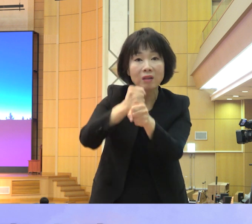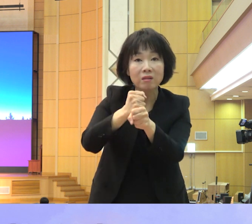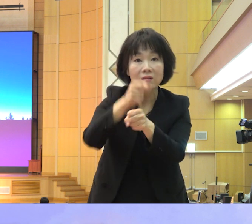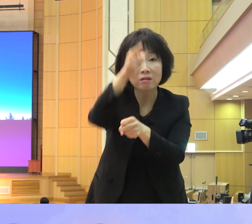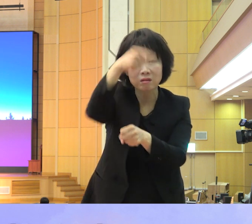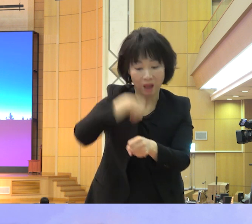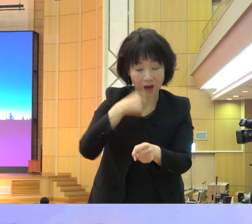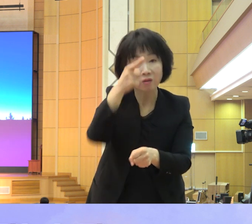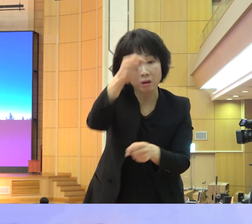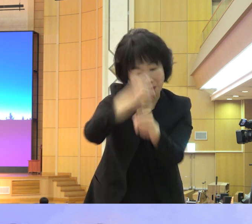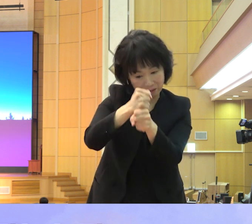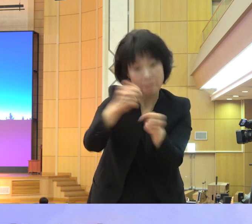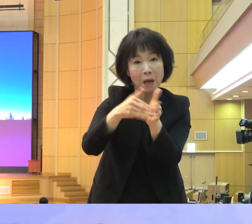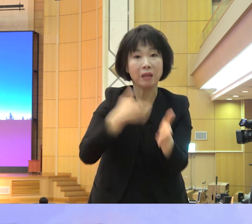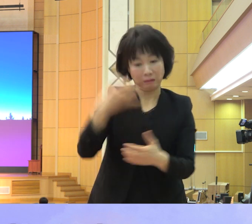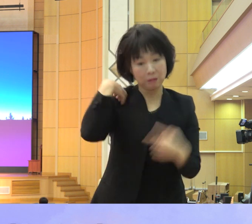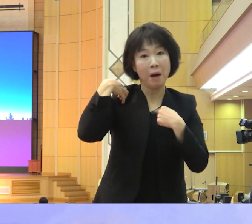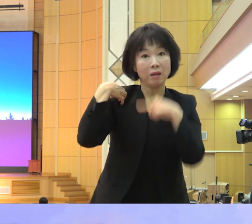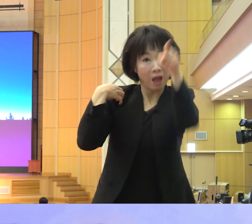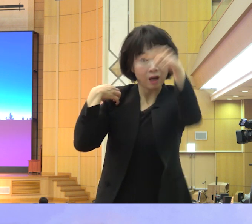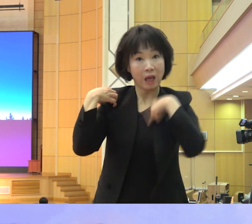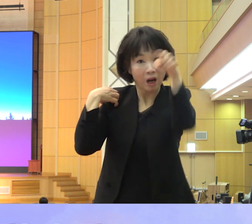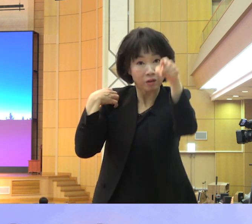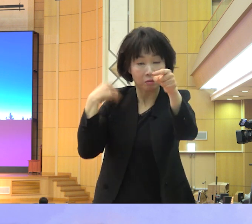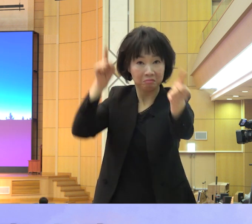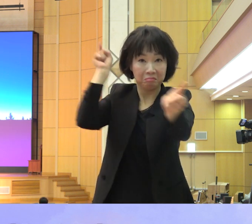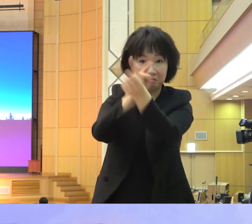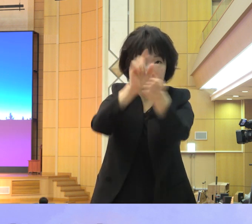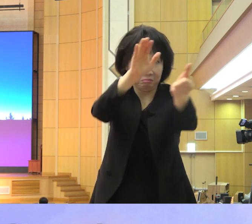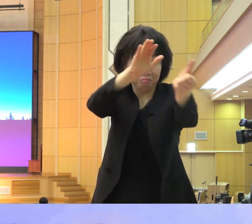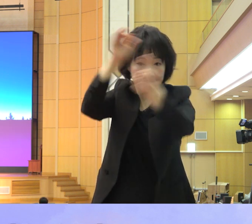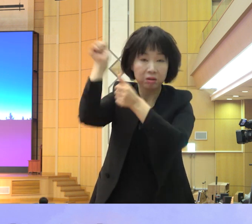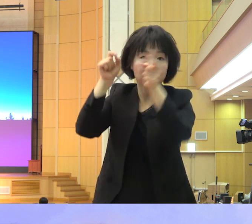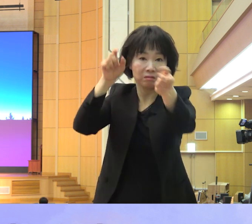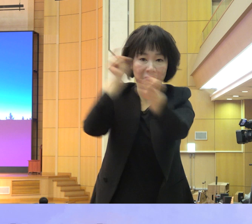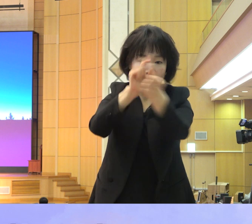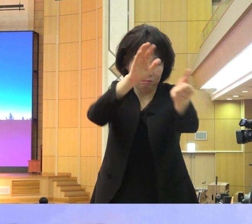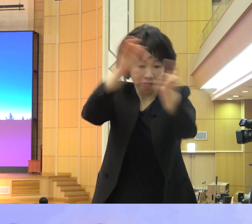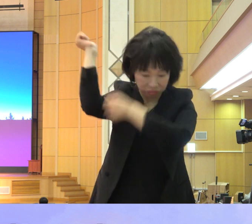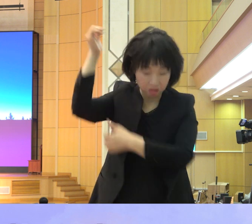창조했느니라, 내가 너를 지었느니라, 내가 너를 지명해 불렀나니